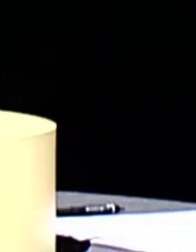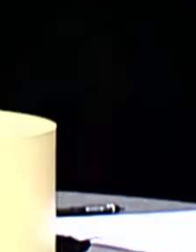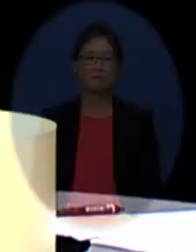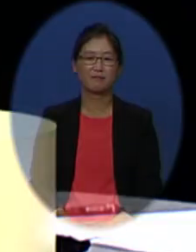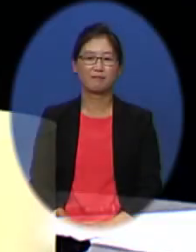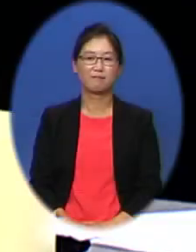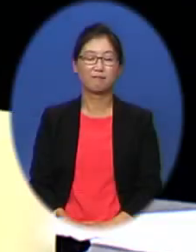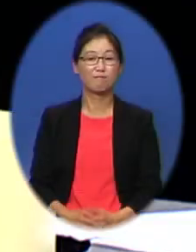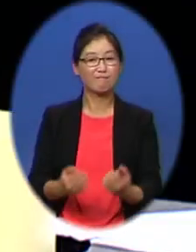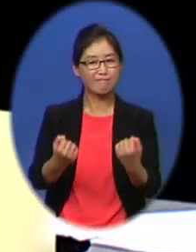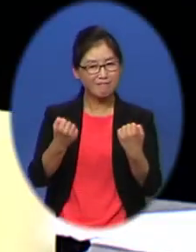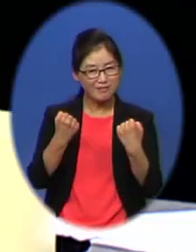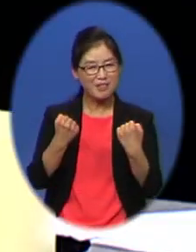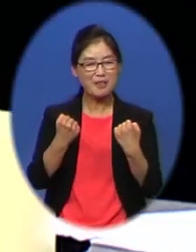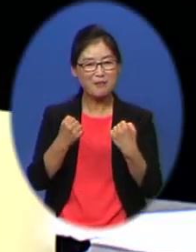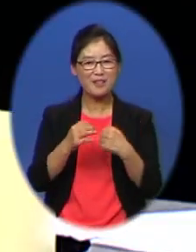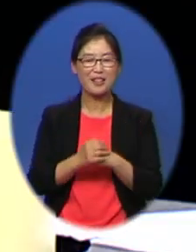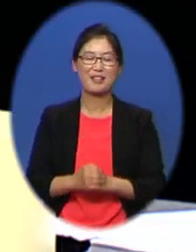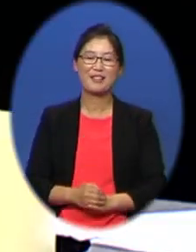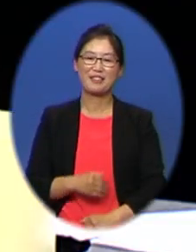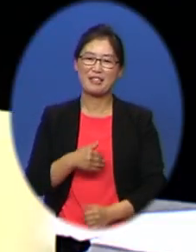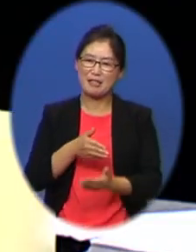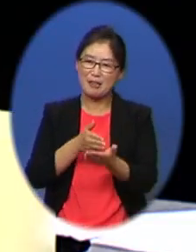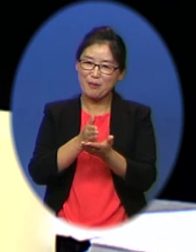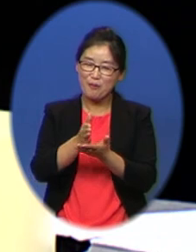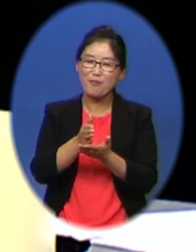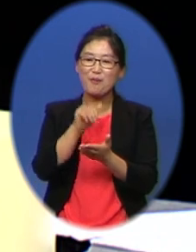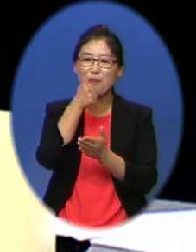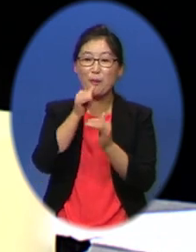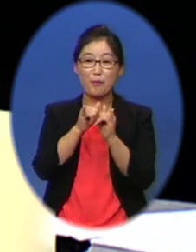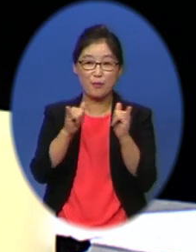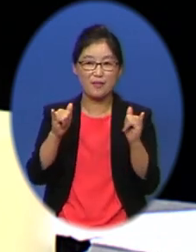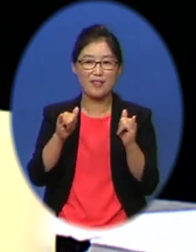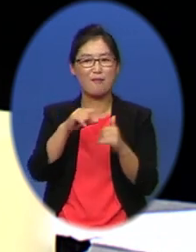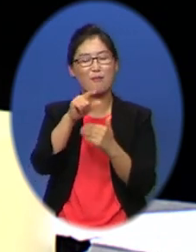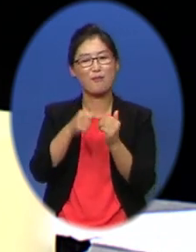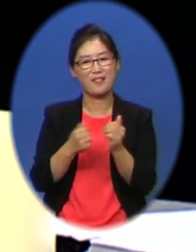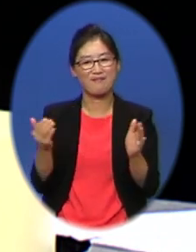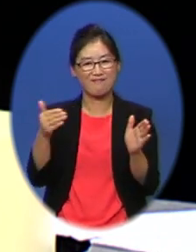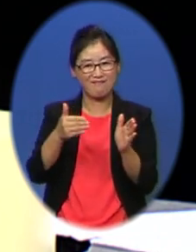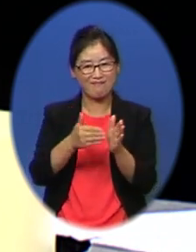자, 힘이 되는 나의 고문 변호사 힘나고 여기서